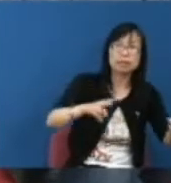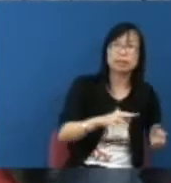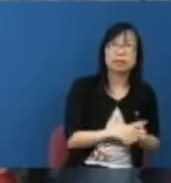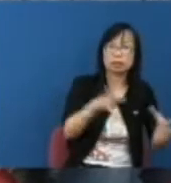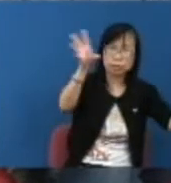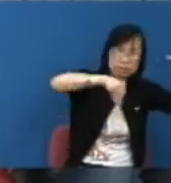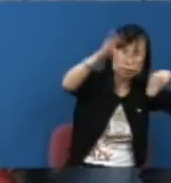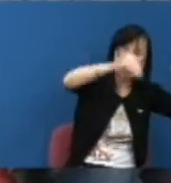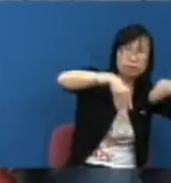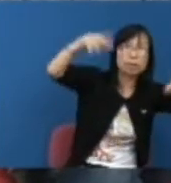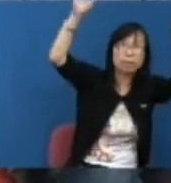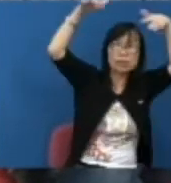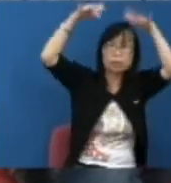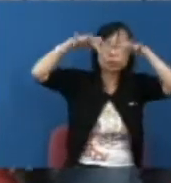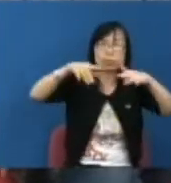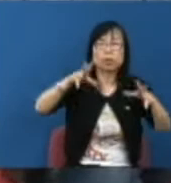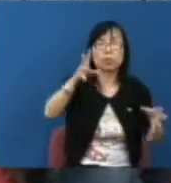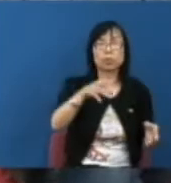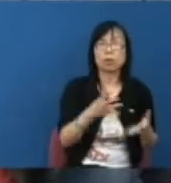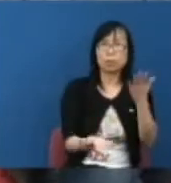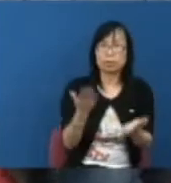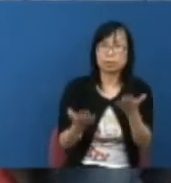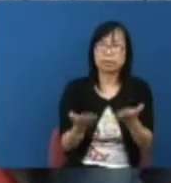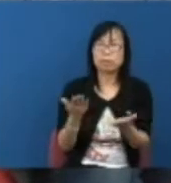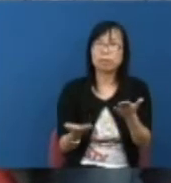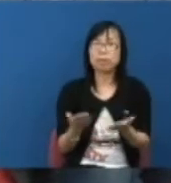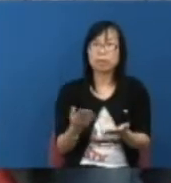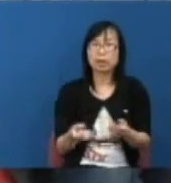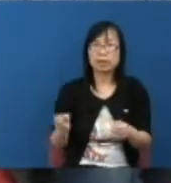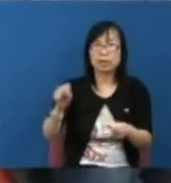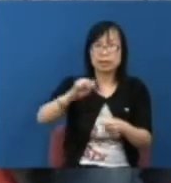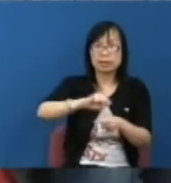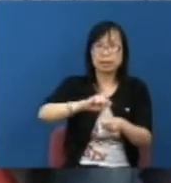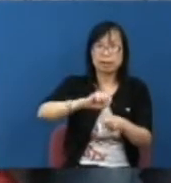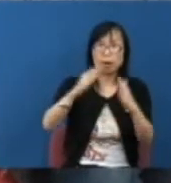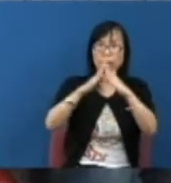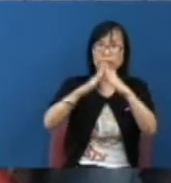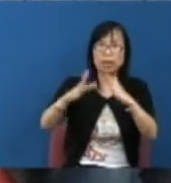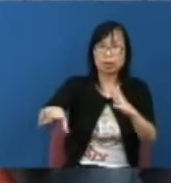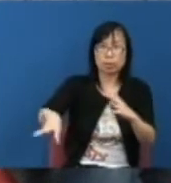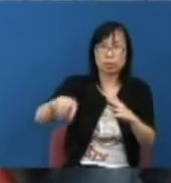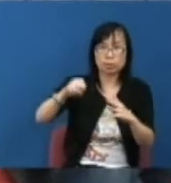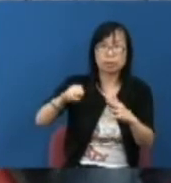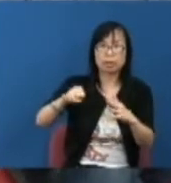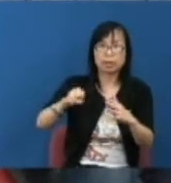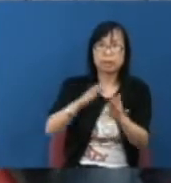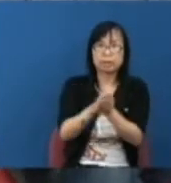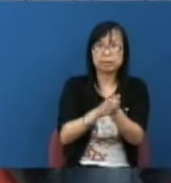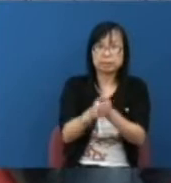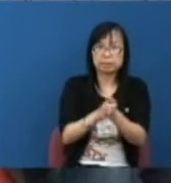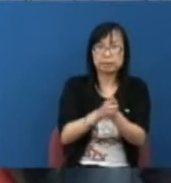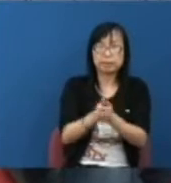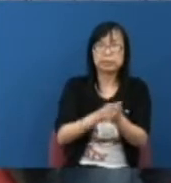收集其他啲雨水，咁就或者一啲家用嘅洗手盆嘅